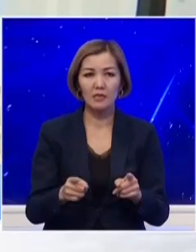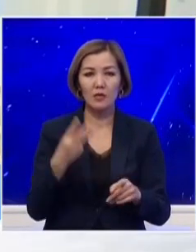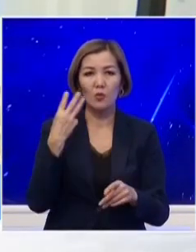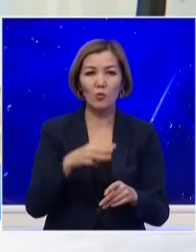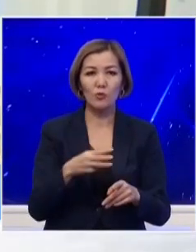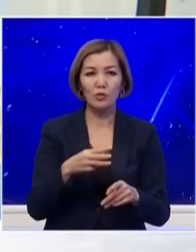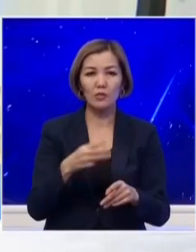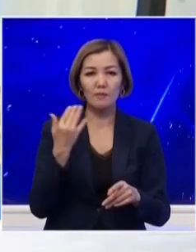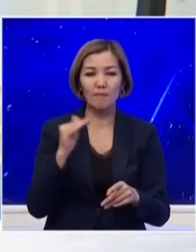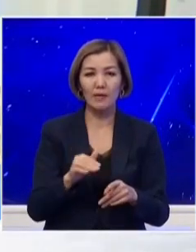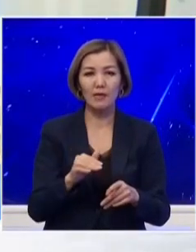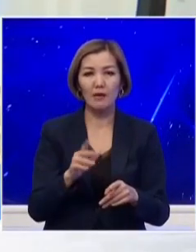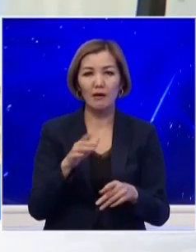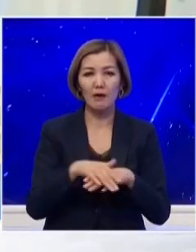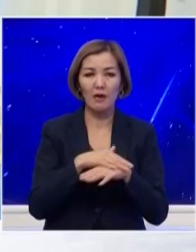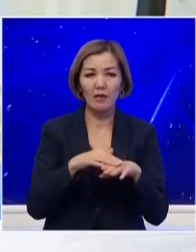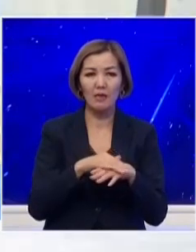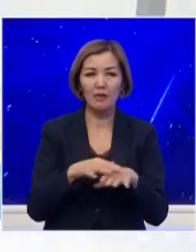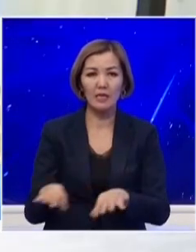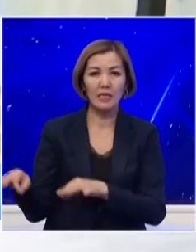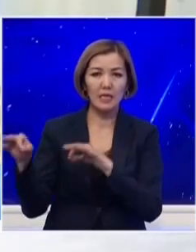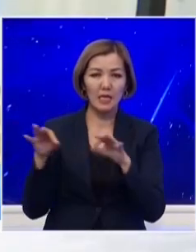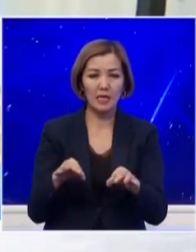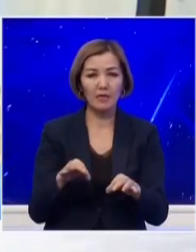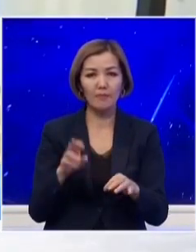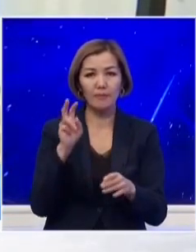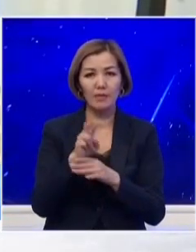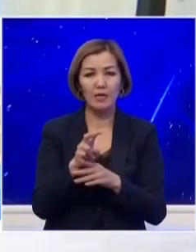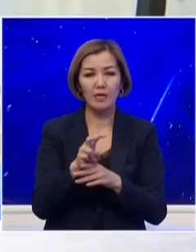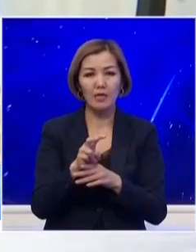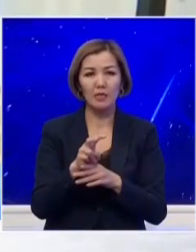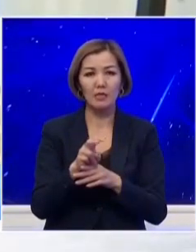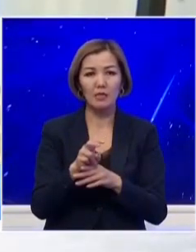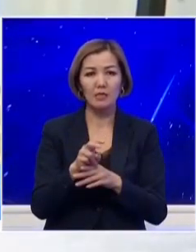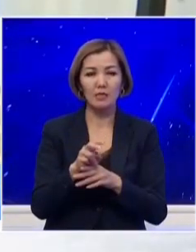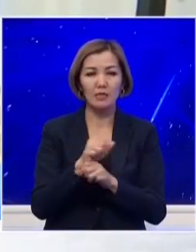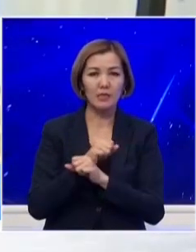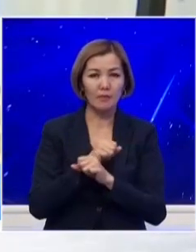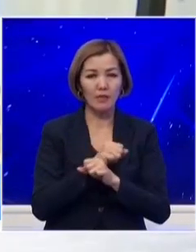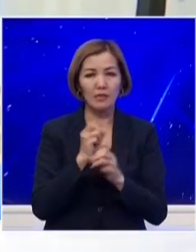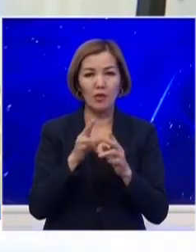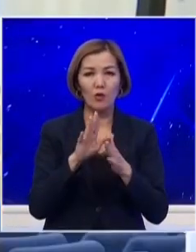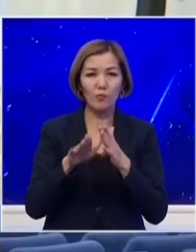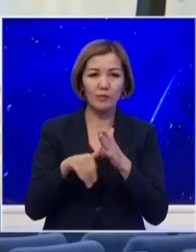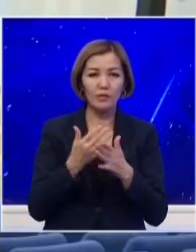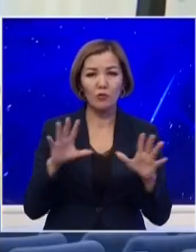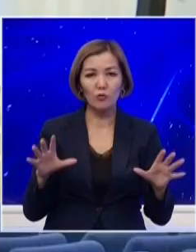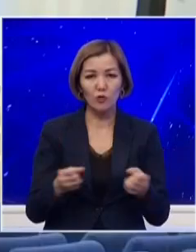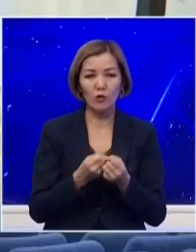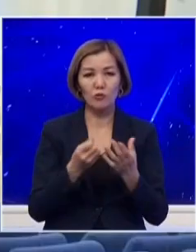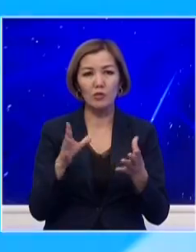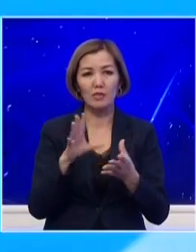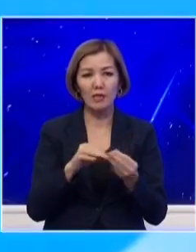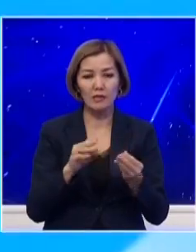30-дан 30 мыңдай халық көшірге келіп демалады. Қауіпсіздігін қамтамасыз ету үшін жалғыз құтқарушылар ғана емес,